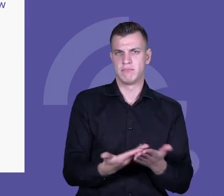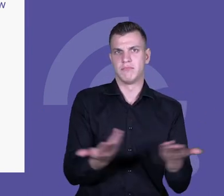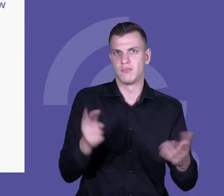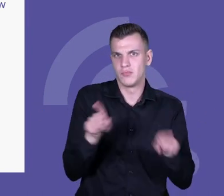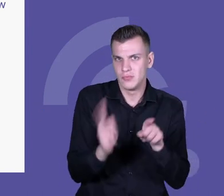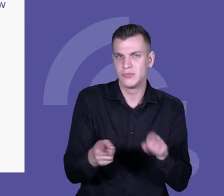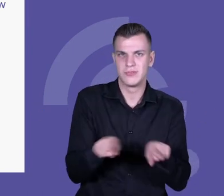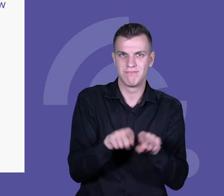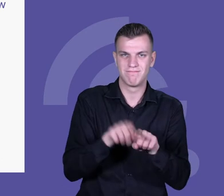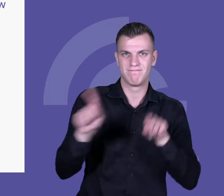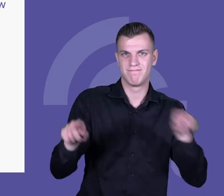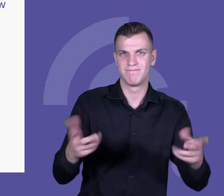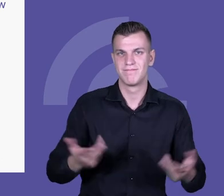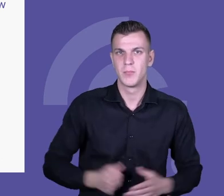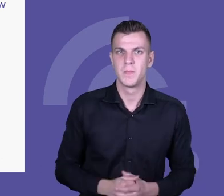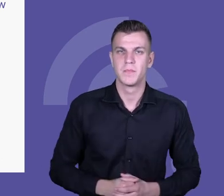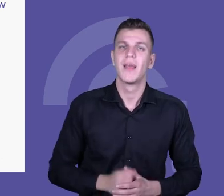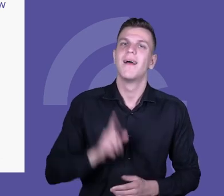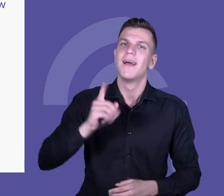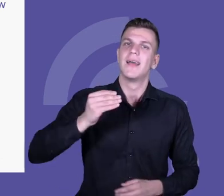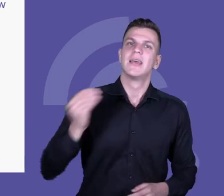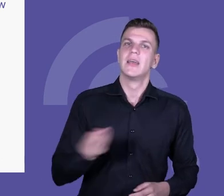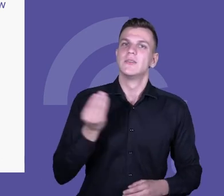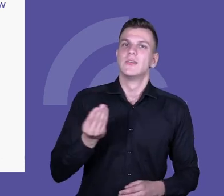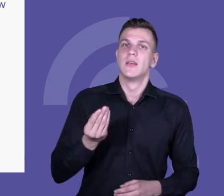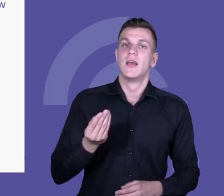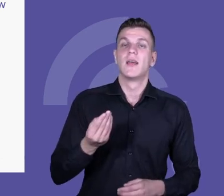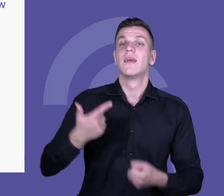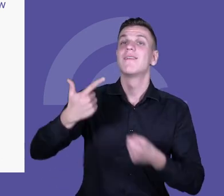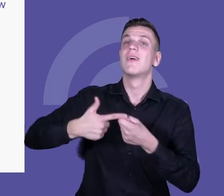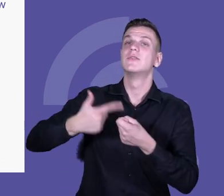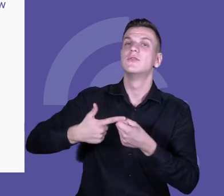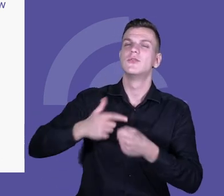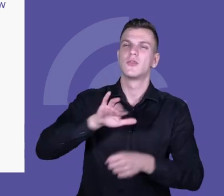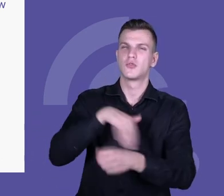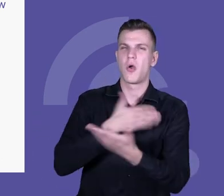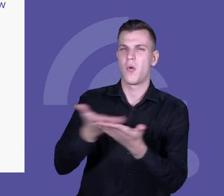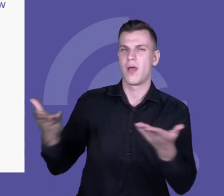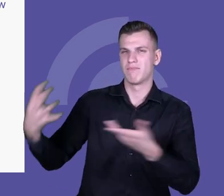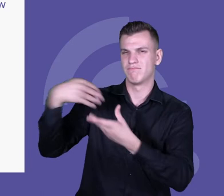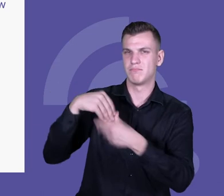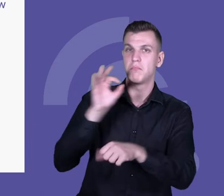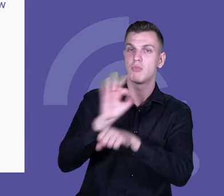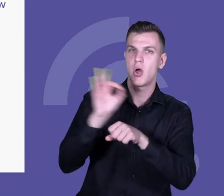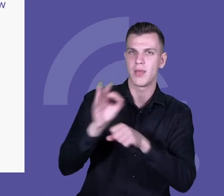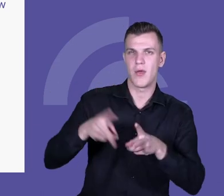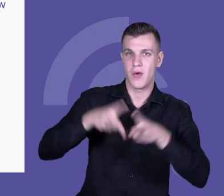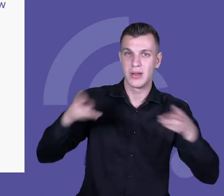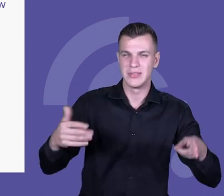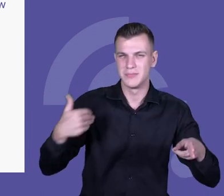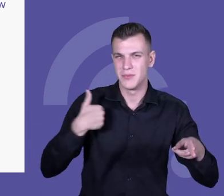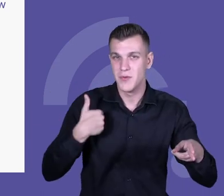Dalej widzimy, jak ogromną drogę przybyło te 20 szkół, które z nami pracowały w tym okresie, ale widzimy